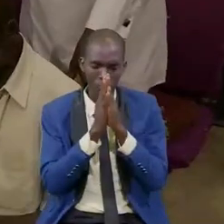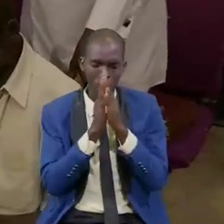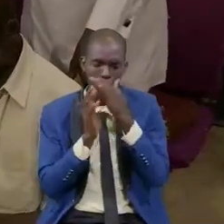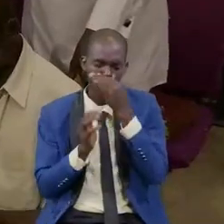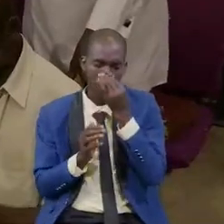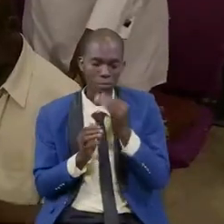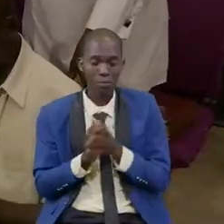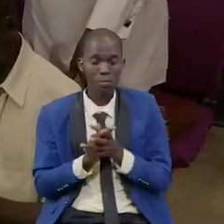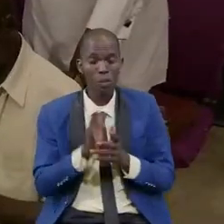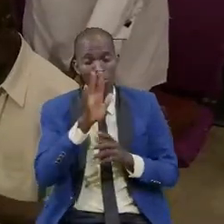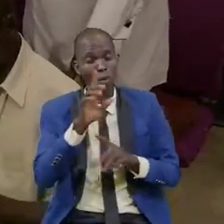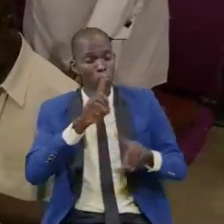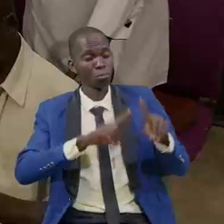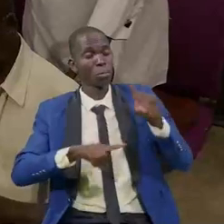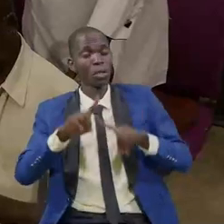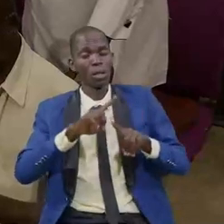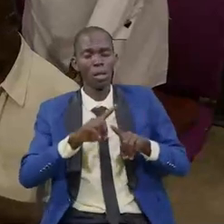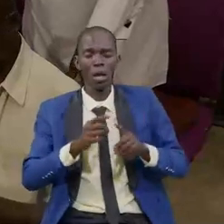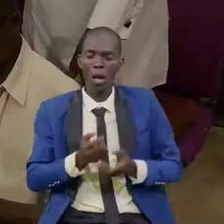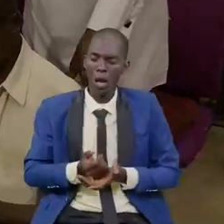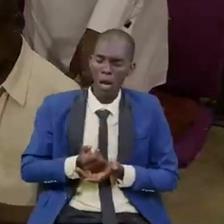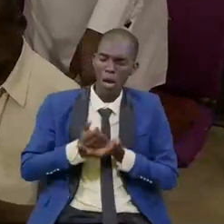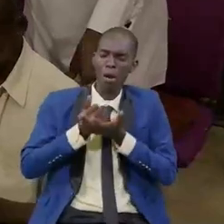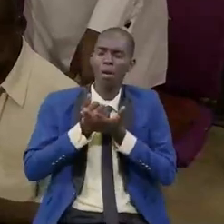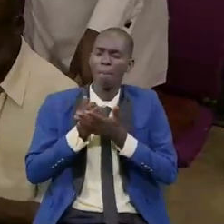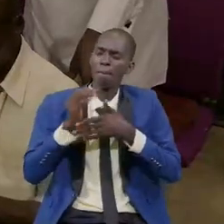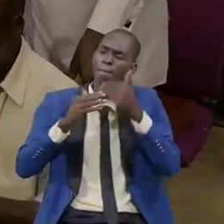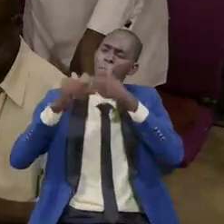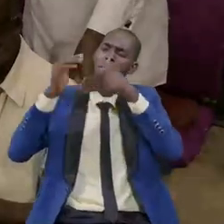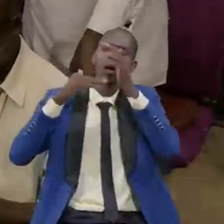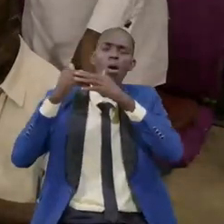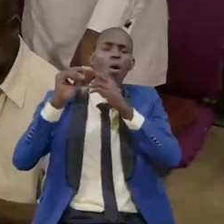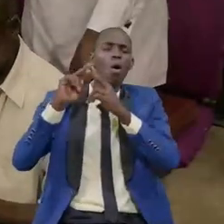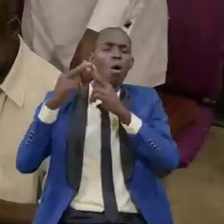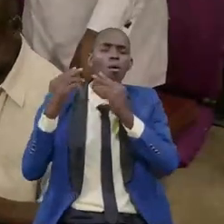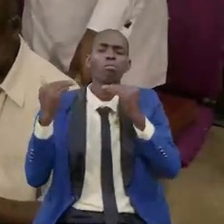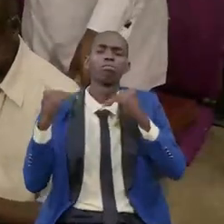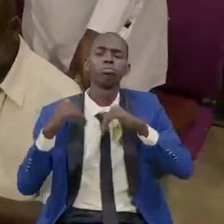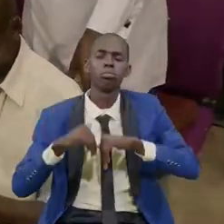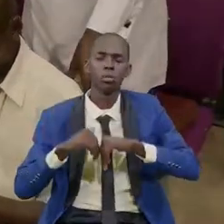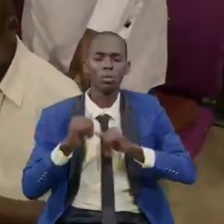Est-ce que vos paroles démolissent ou bâtissent?